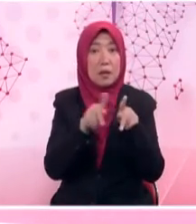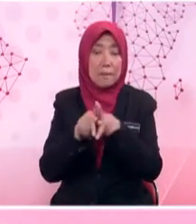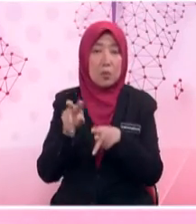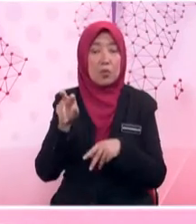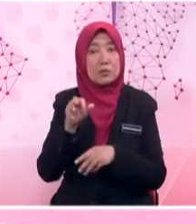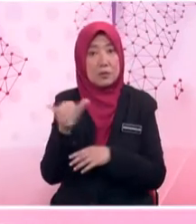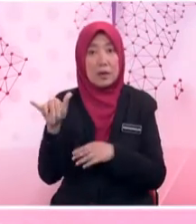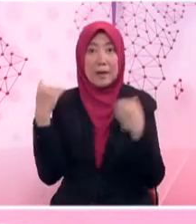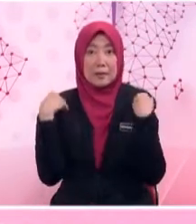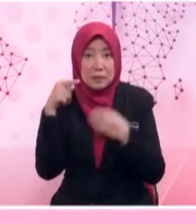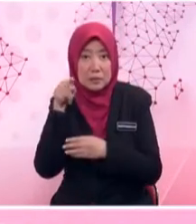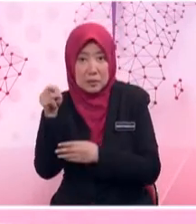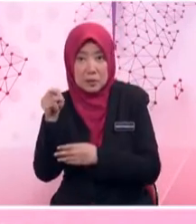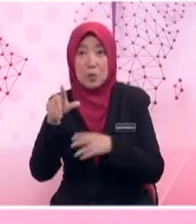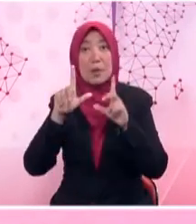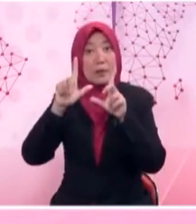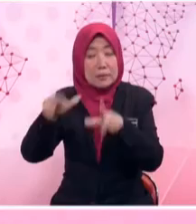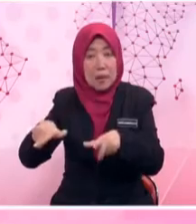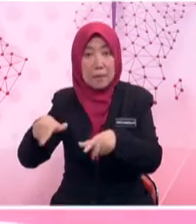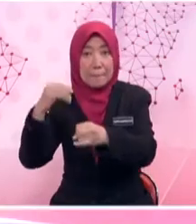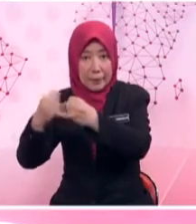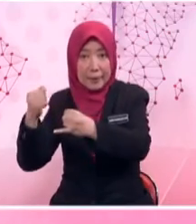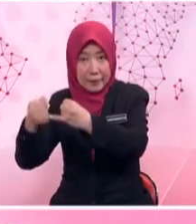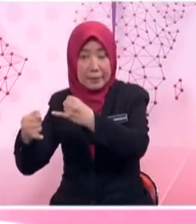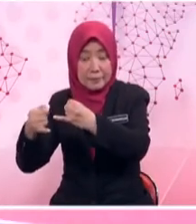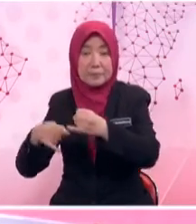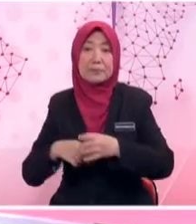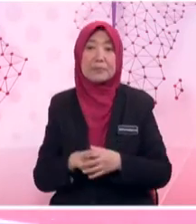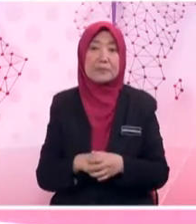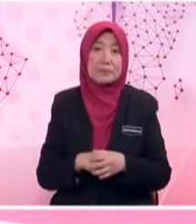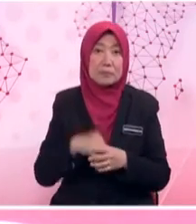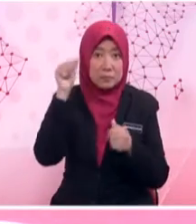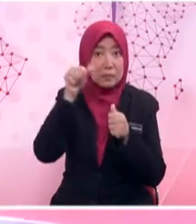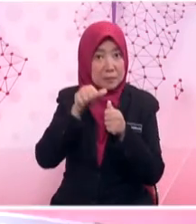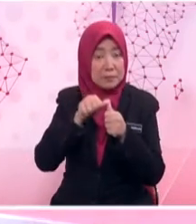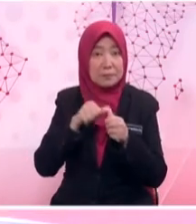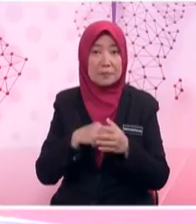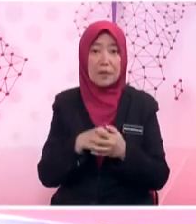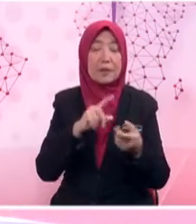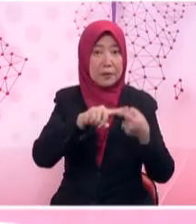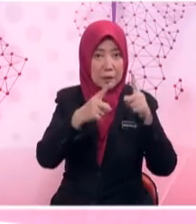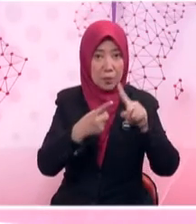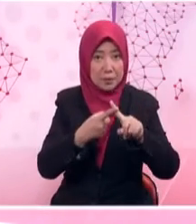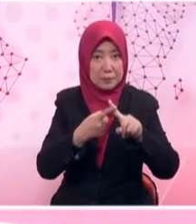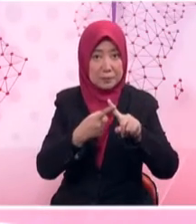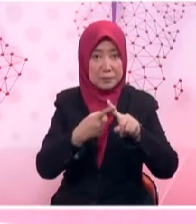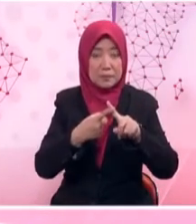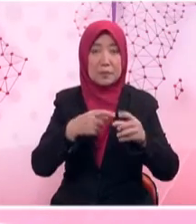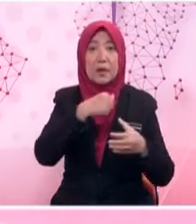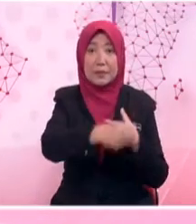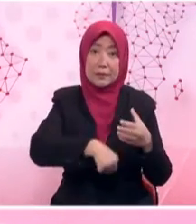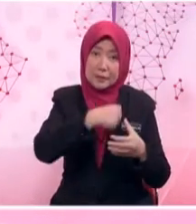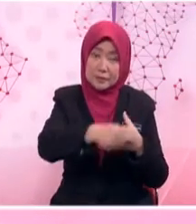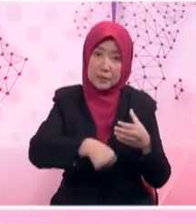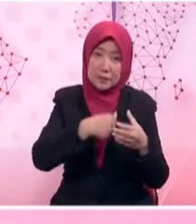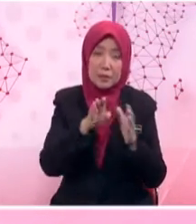Jadi saya letak di akhirnya. Betul, betul ya cikgu? Betul. Okey, dekat sini ada kawan, ada gasing, ada bersama,